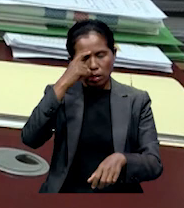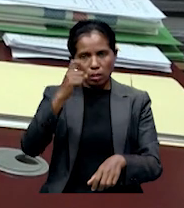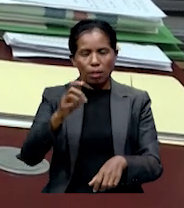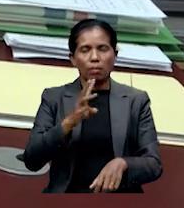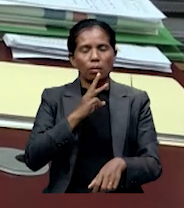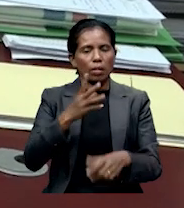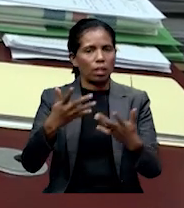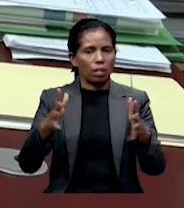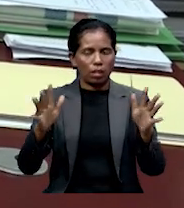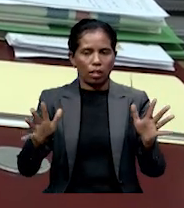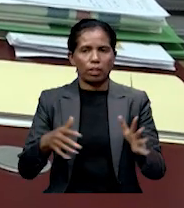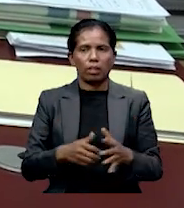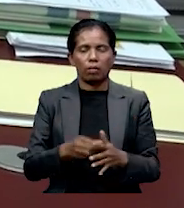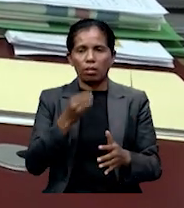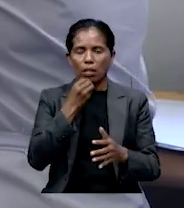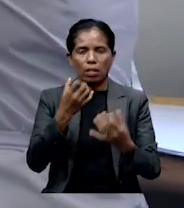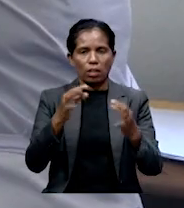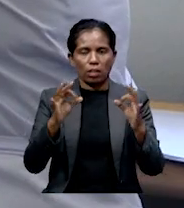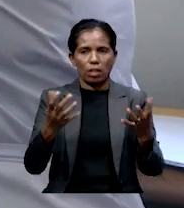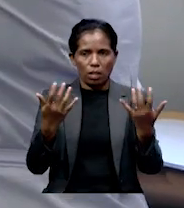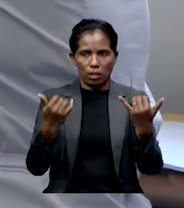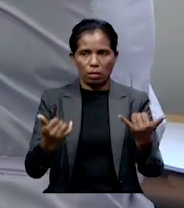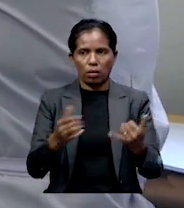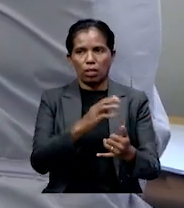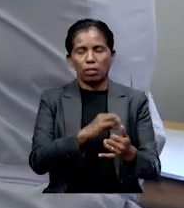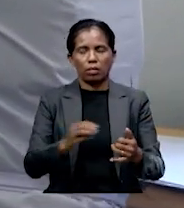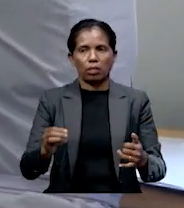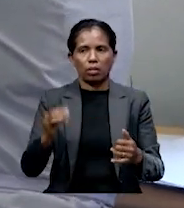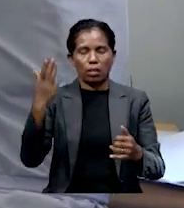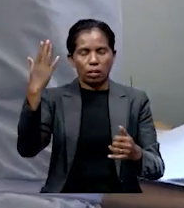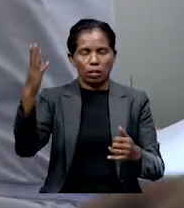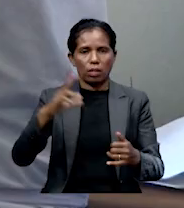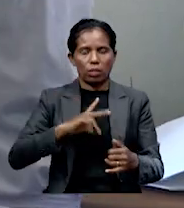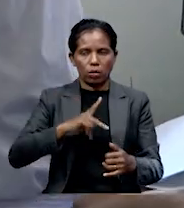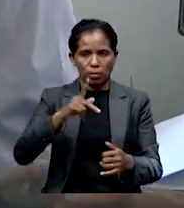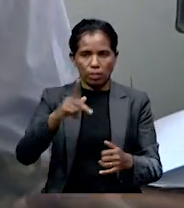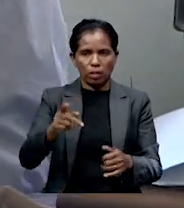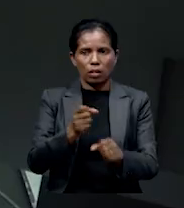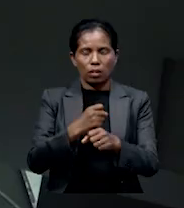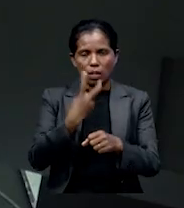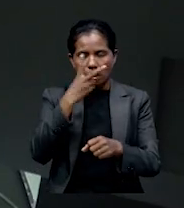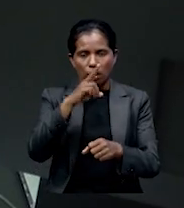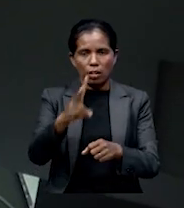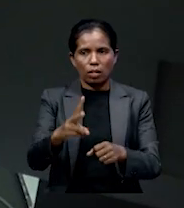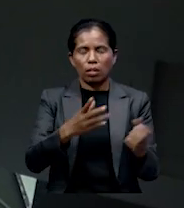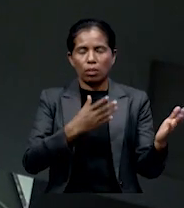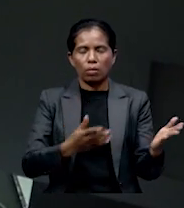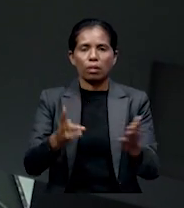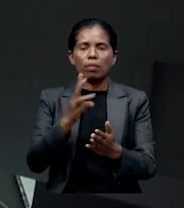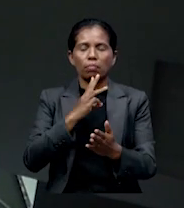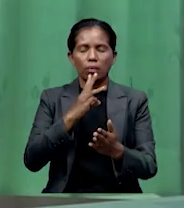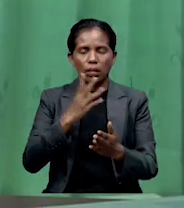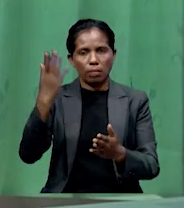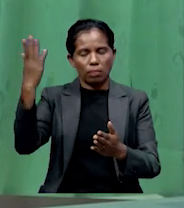naruk halo B no ay hang menos, nebe agora de dauk parte Floresta ya tutuala, halo on intervensaun holore B ba ya